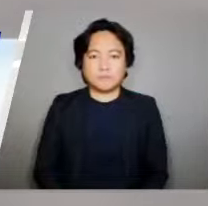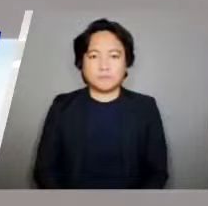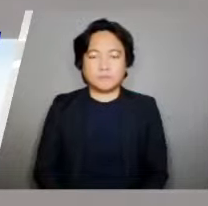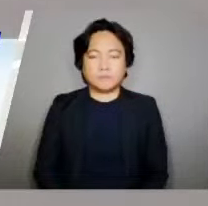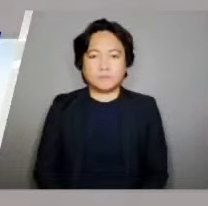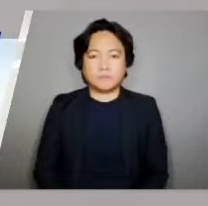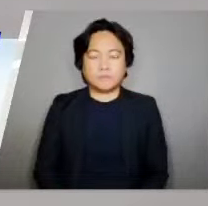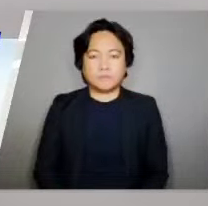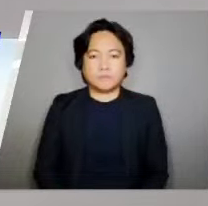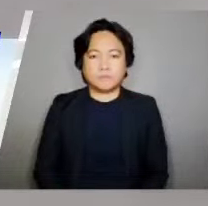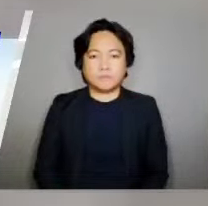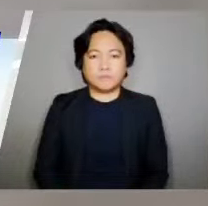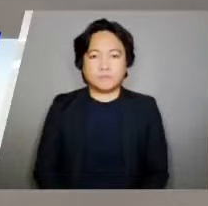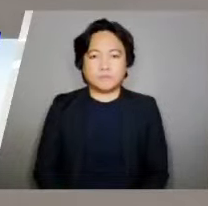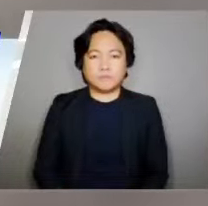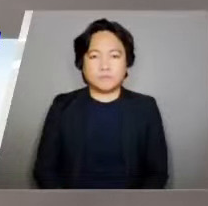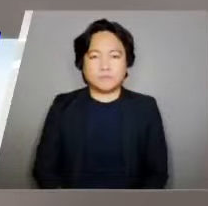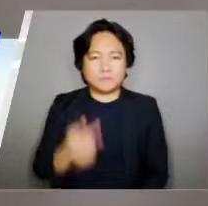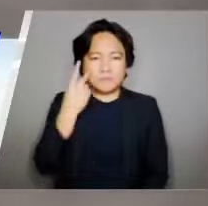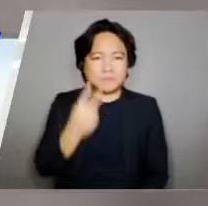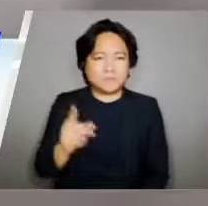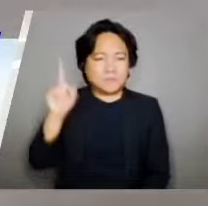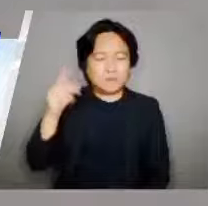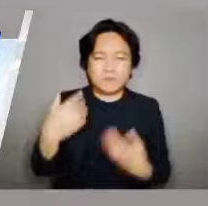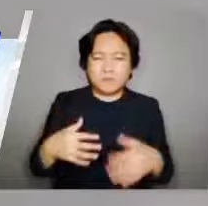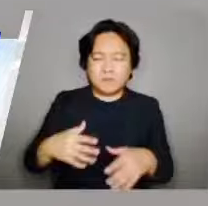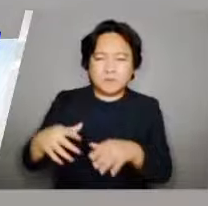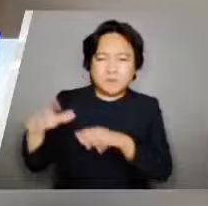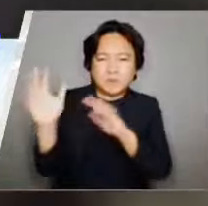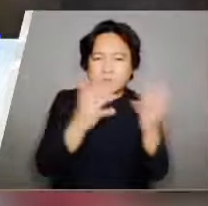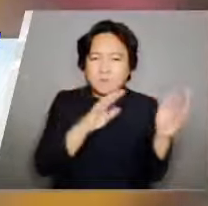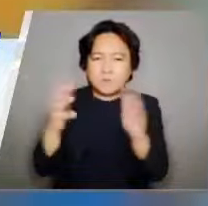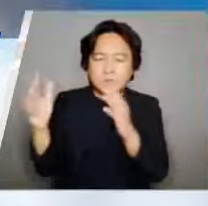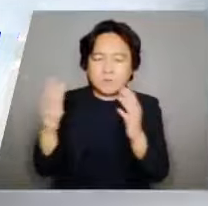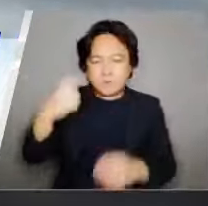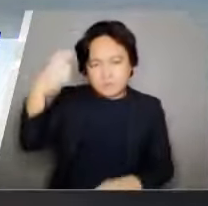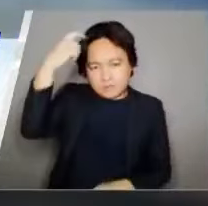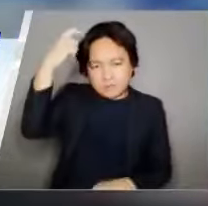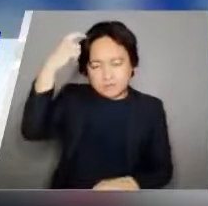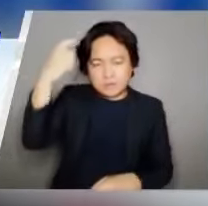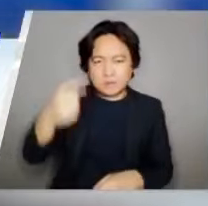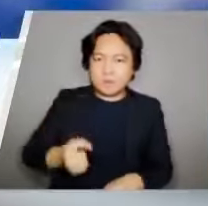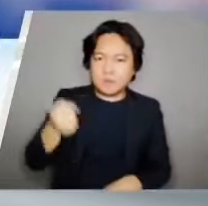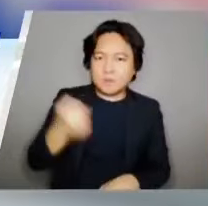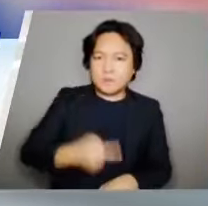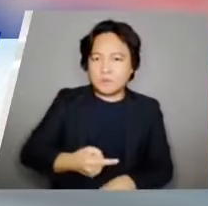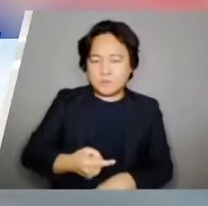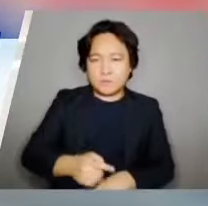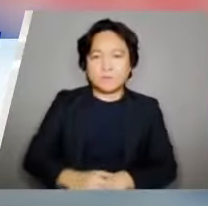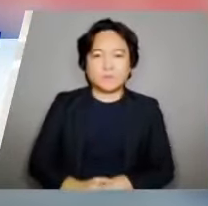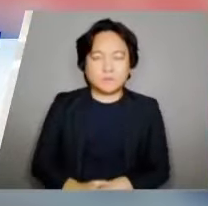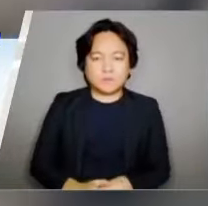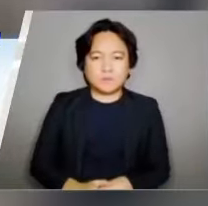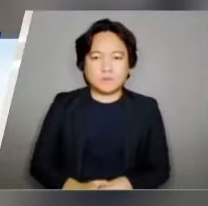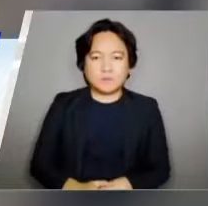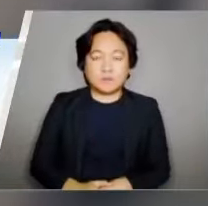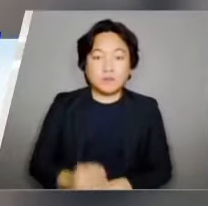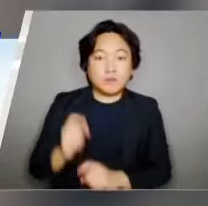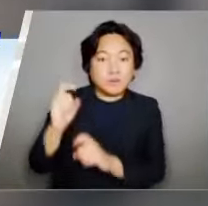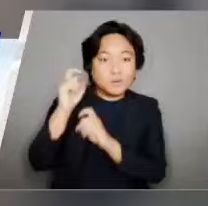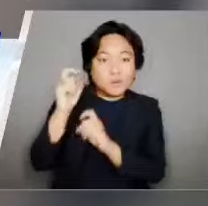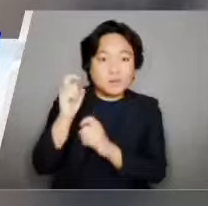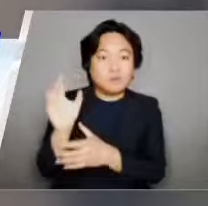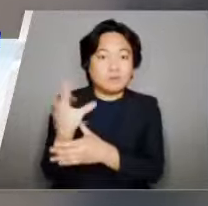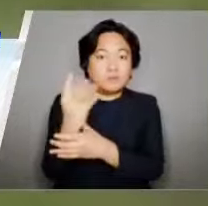Ganyan katindi ang hampas ng baha sa bayan ng Uyugan sa Batanes dulot ng bagyong Julian. Kaya ang truck at ambulansya sa naturang